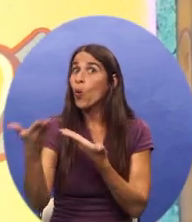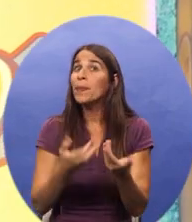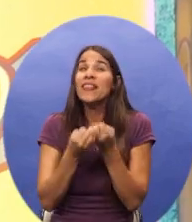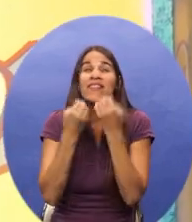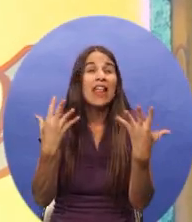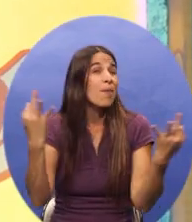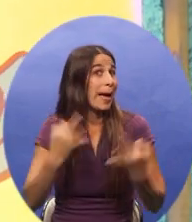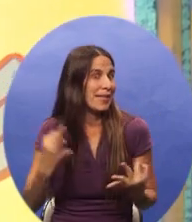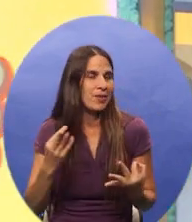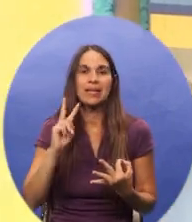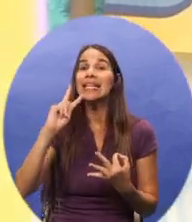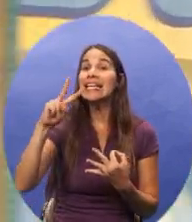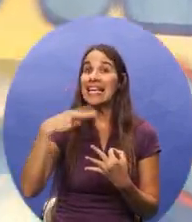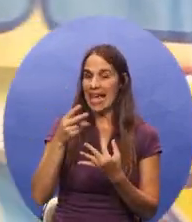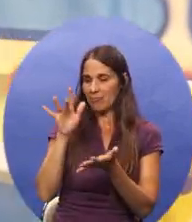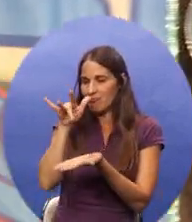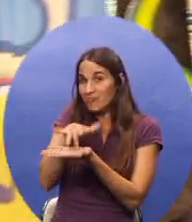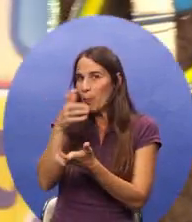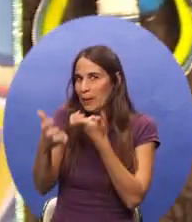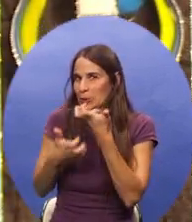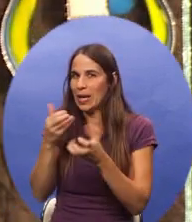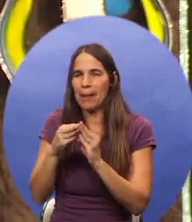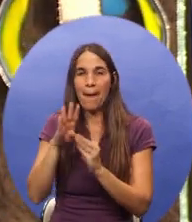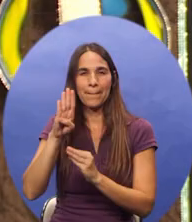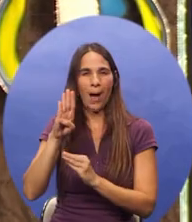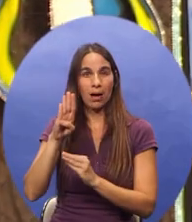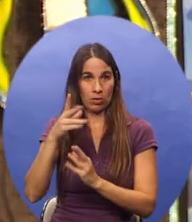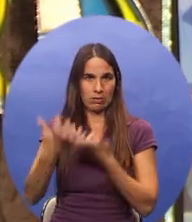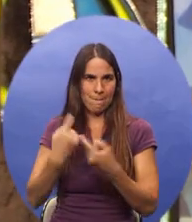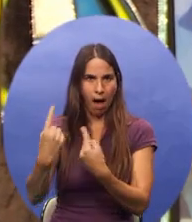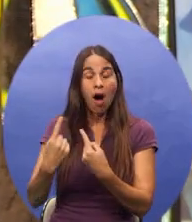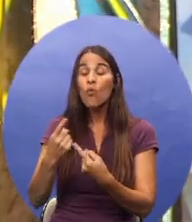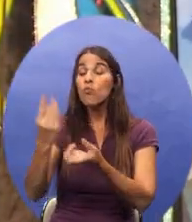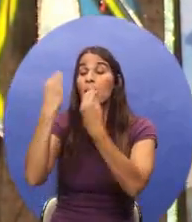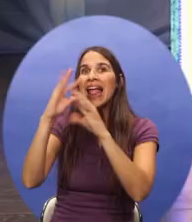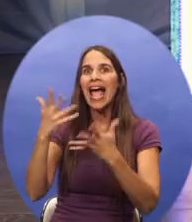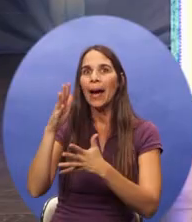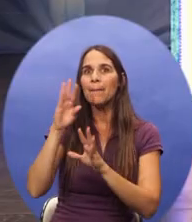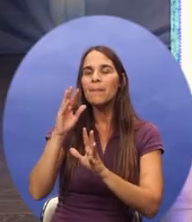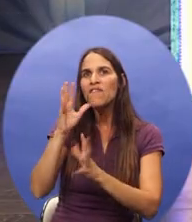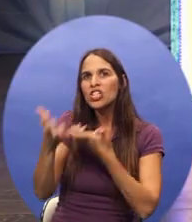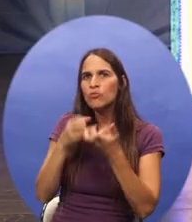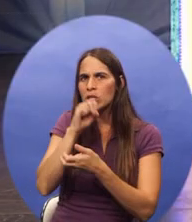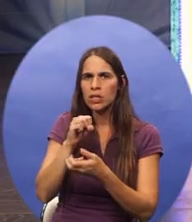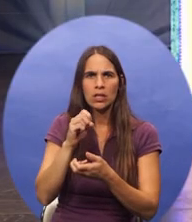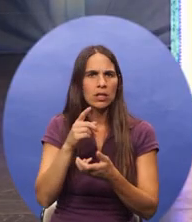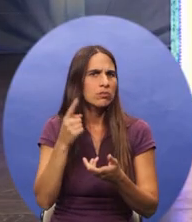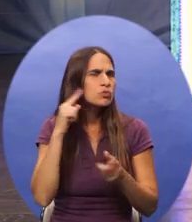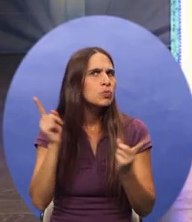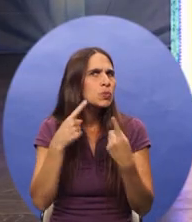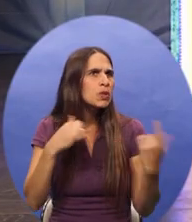נפלאים ומגניבים. תהיה לנו פינת בישול עם בח הטבח שילמד אותנו לבשל שירים במדבר.